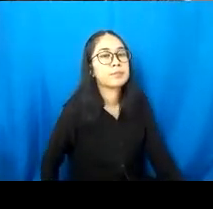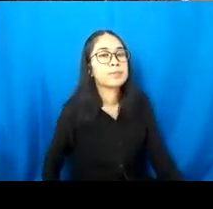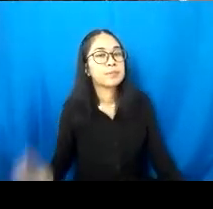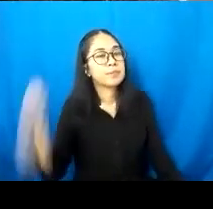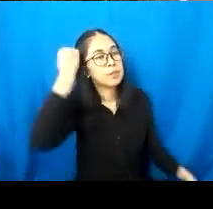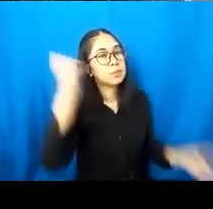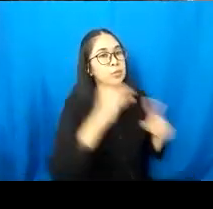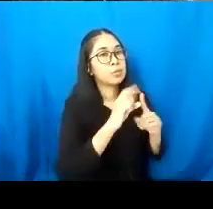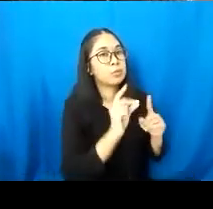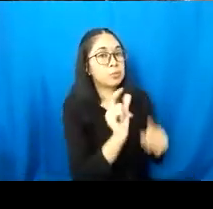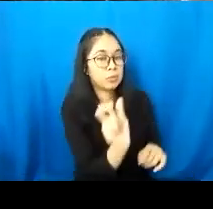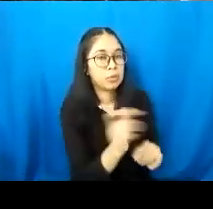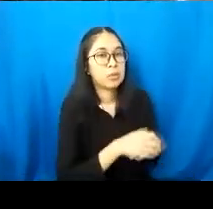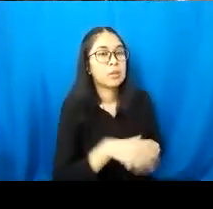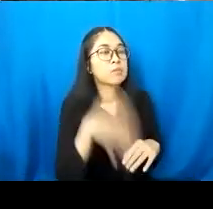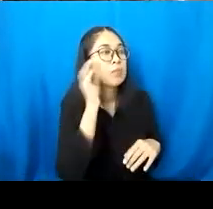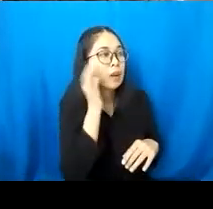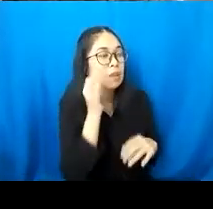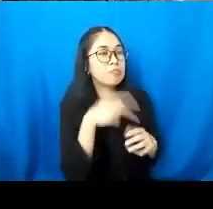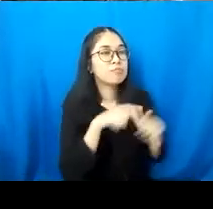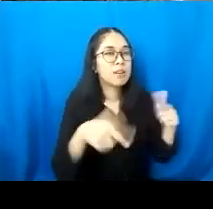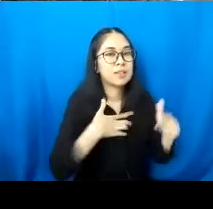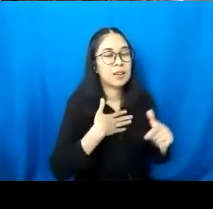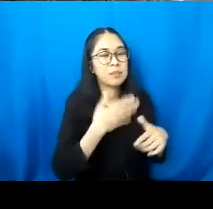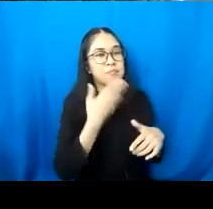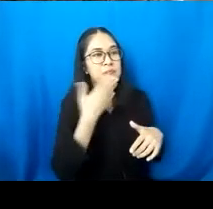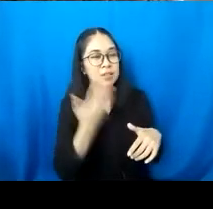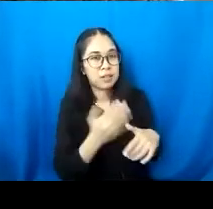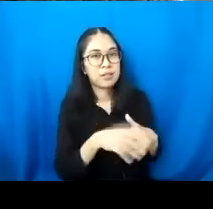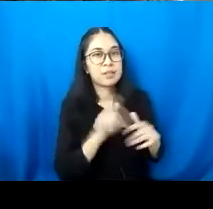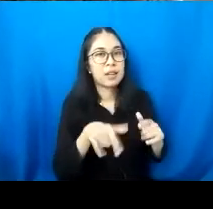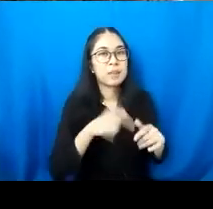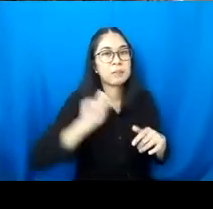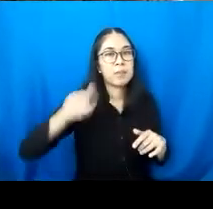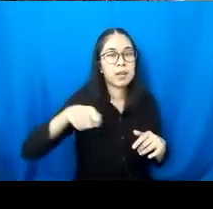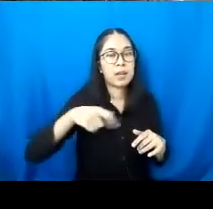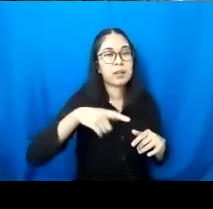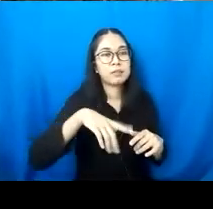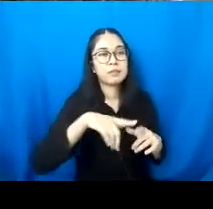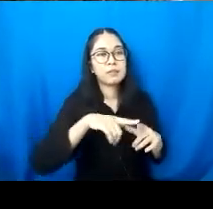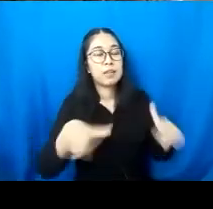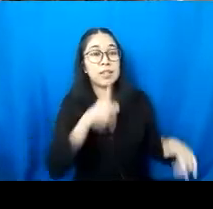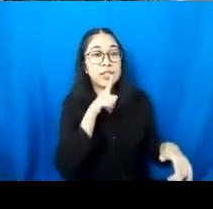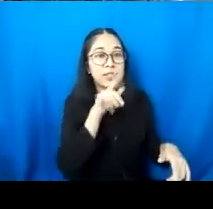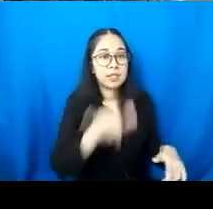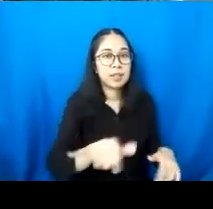bahasa saya masih pas-pasan, jadi saya akan pakai bahasa Inggris sekarang ya.